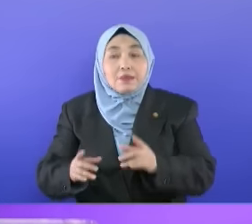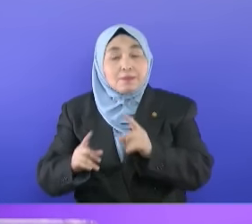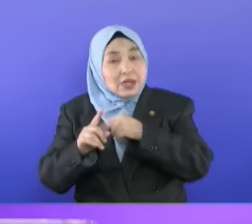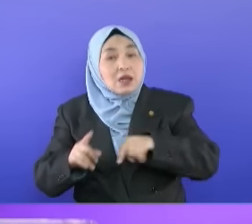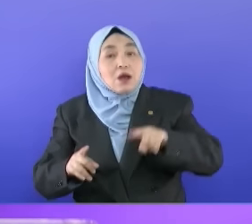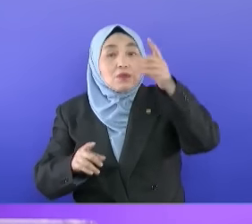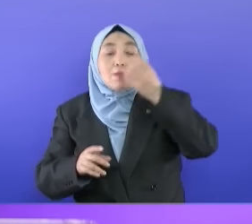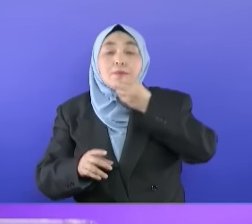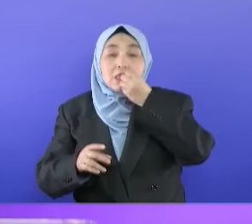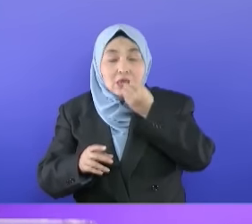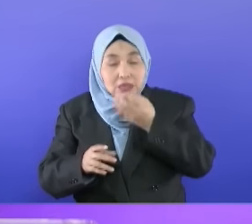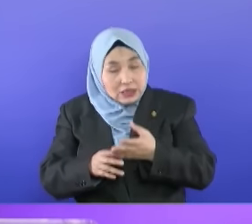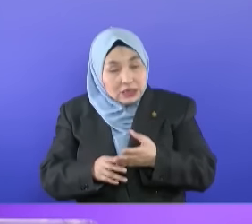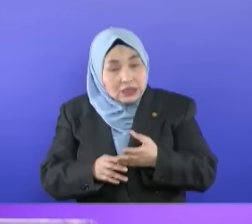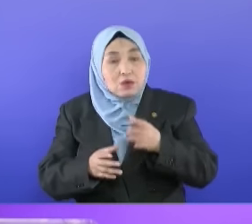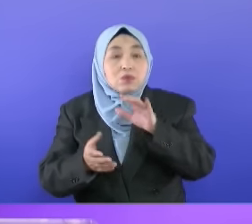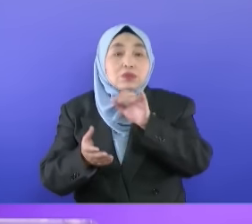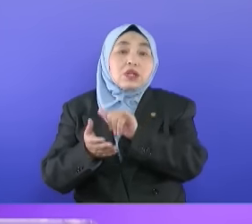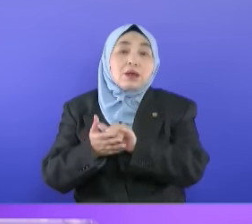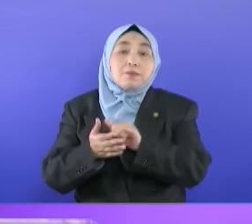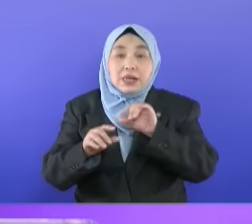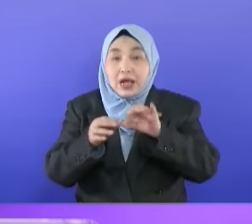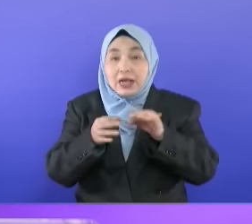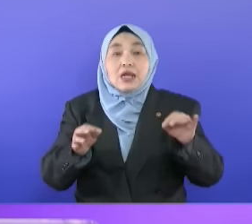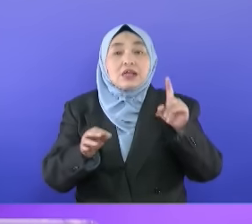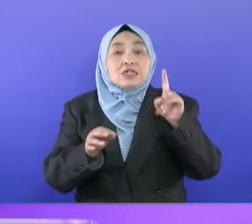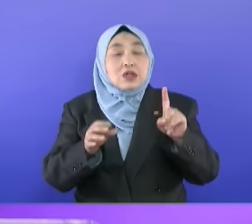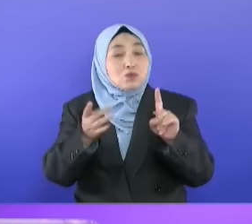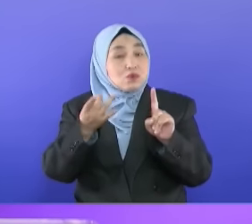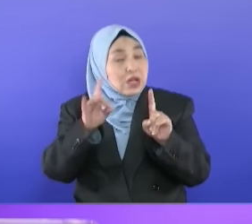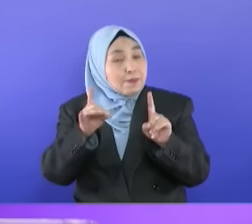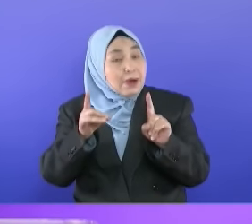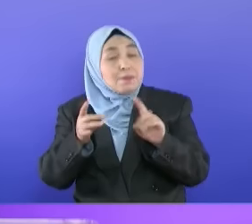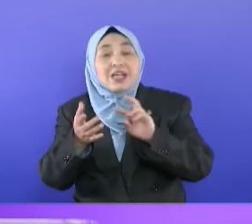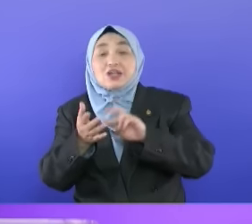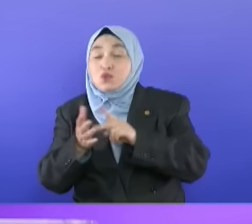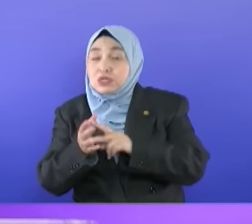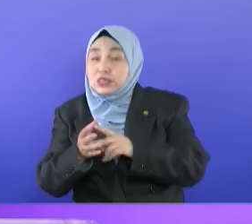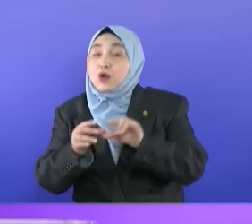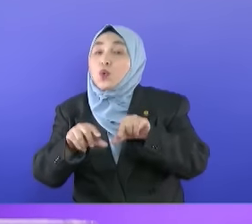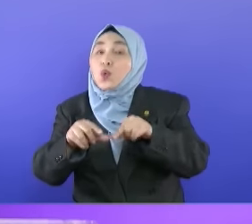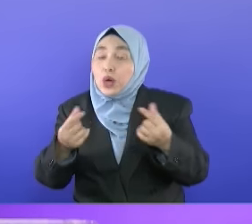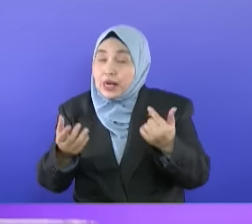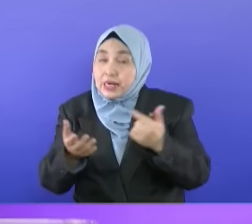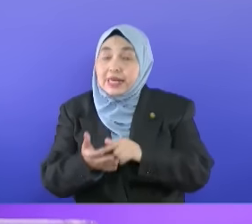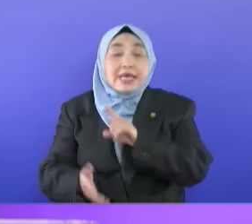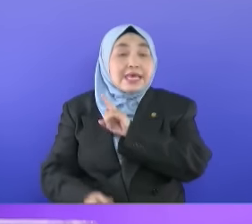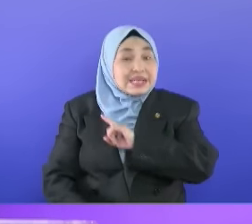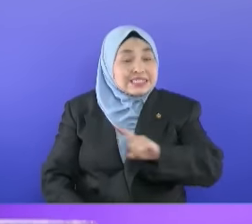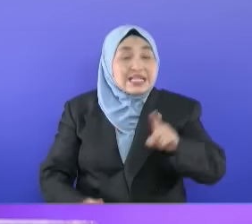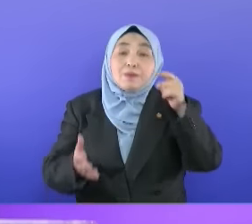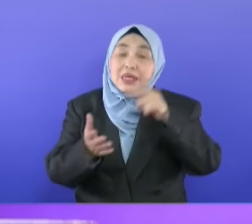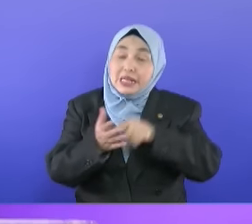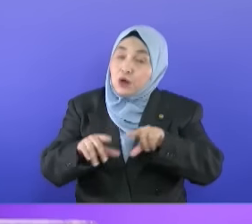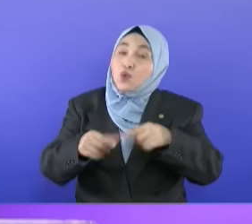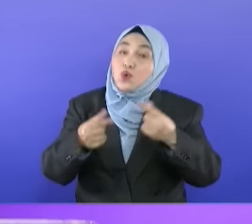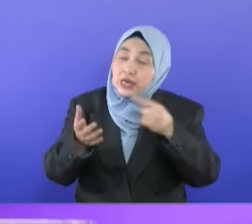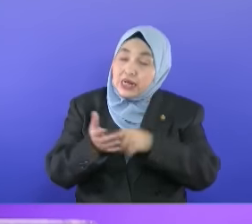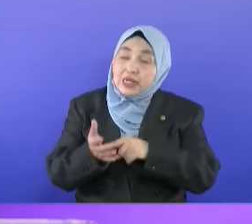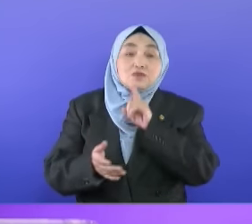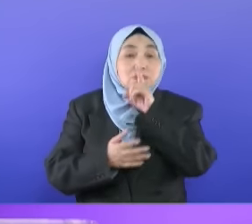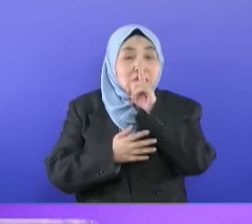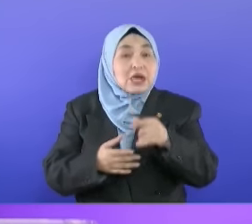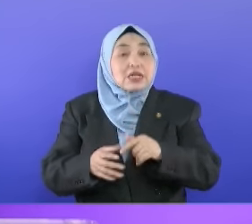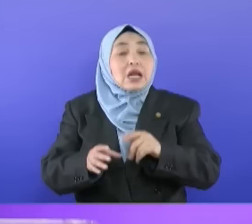sebenarnya ayat 118 itu maksudnya ilah Alquran ini Islam ini Qur'an ini sebenarnya